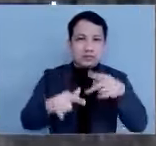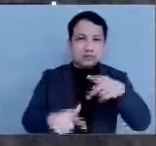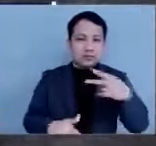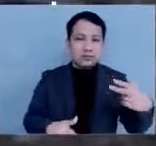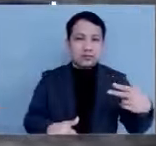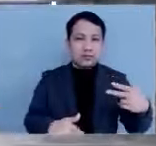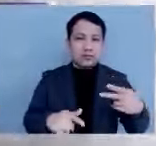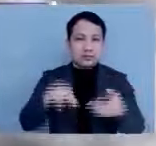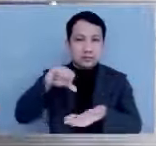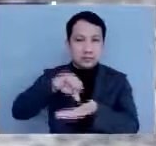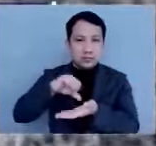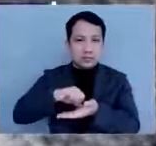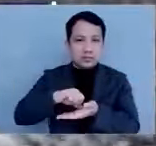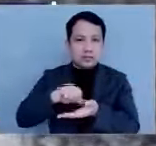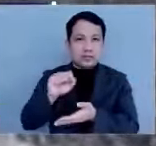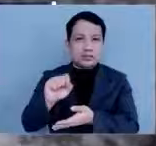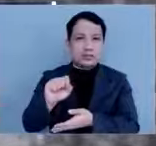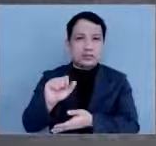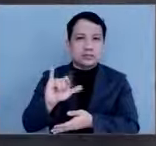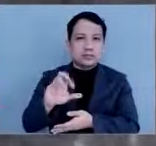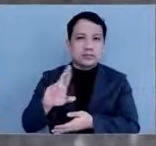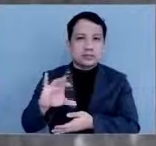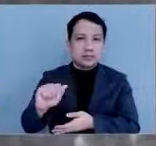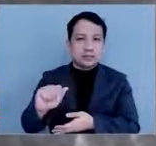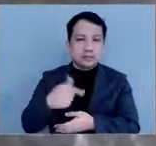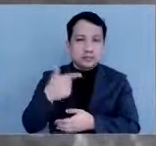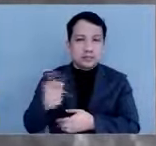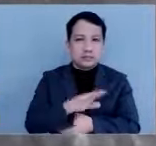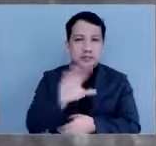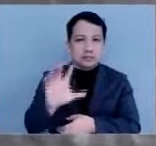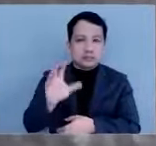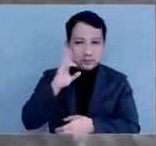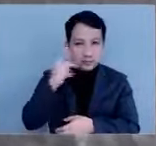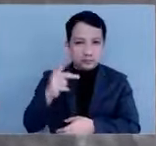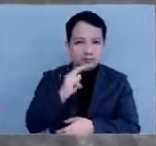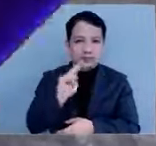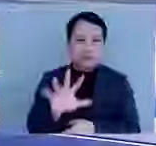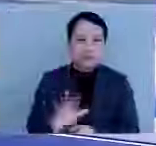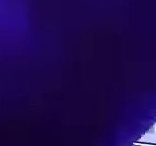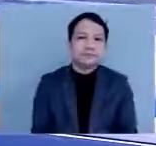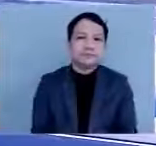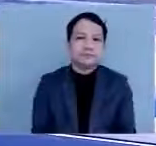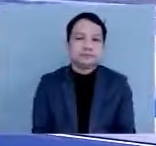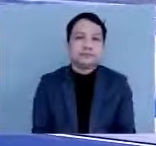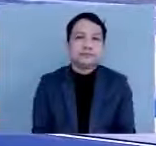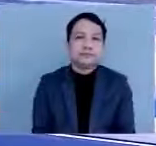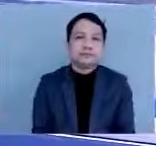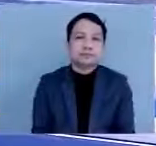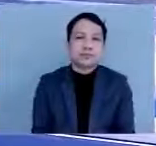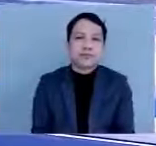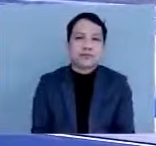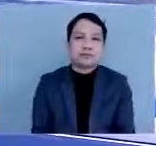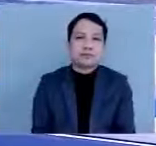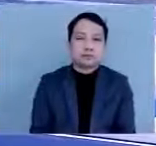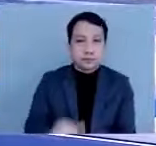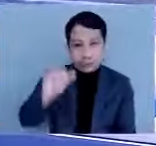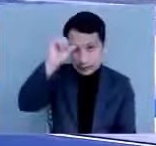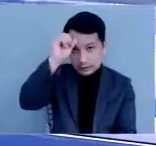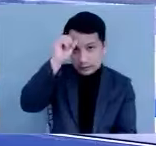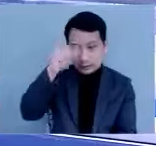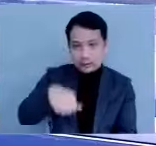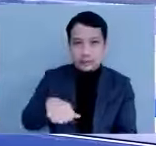at Syria. Nagbabalita mula sa frontline, Reniel Pawid, News 5. Sa India naman, nakalagkad